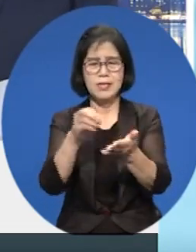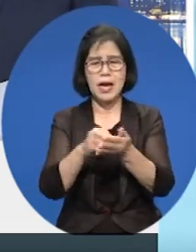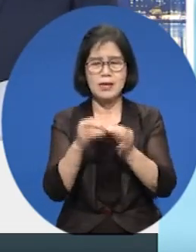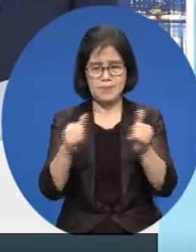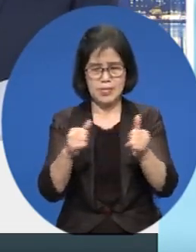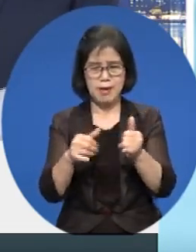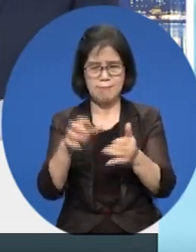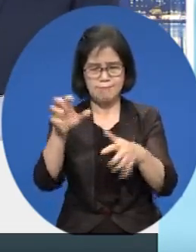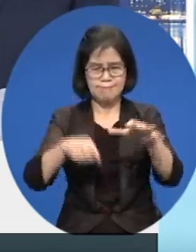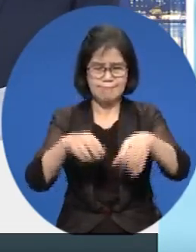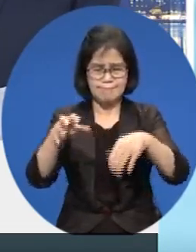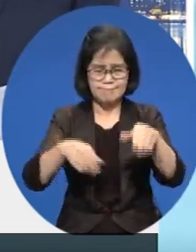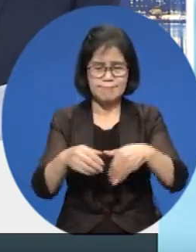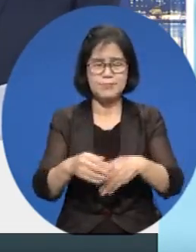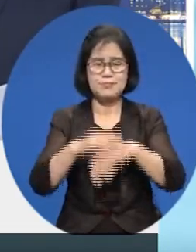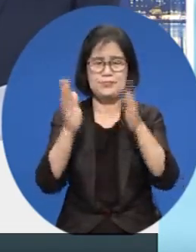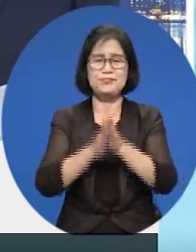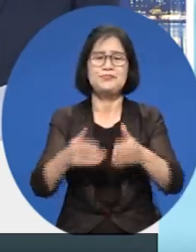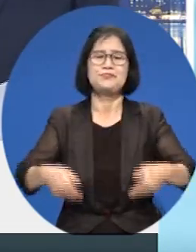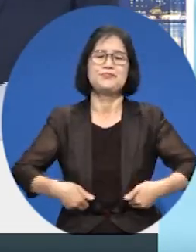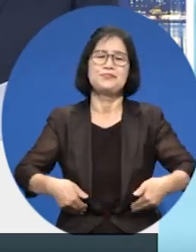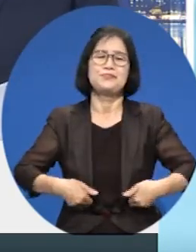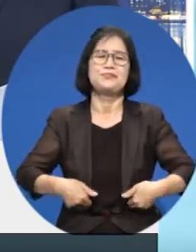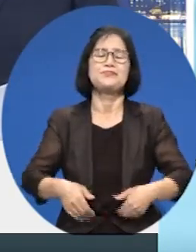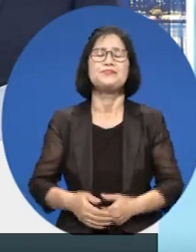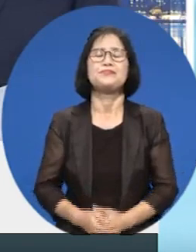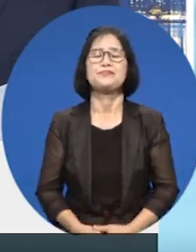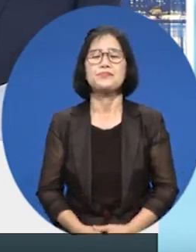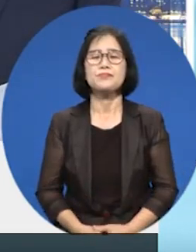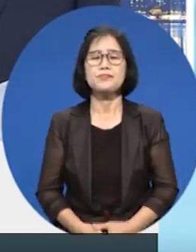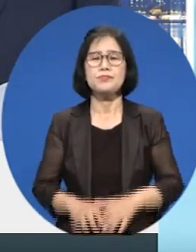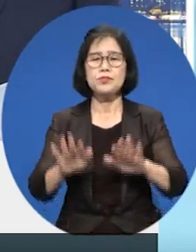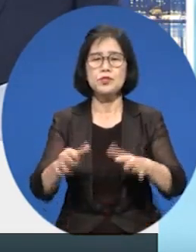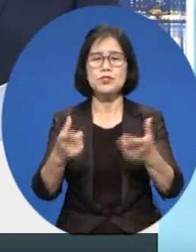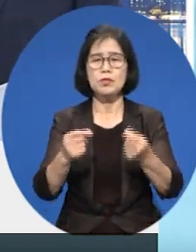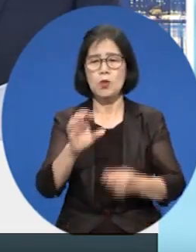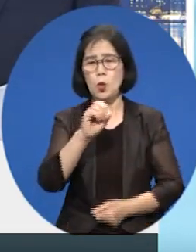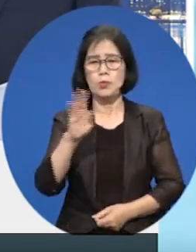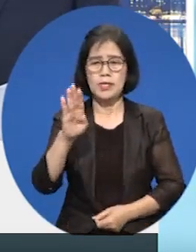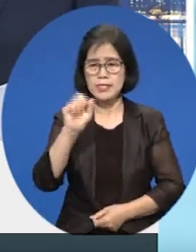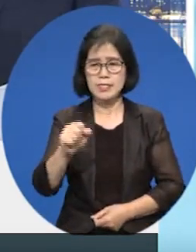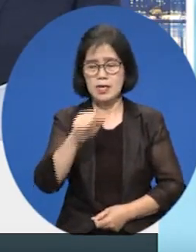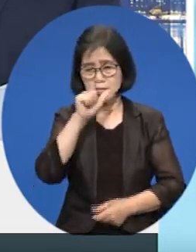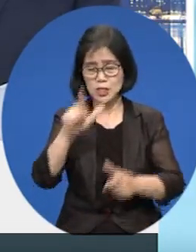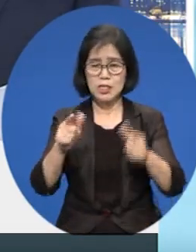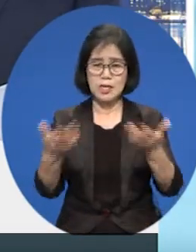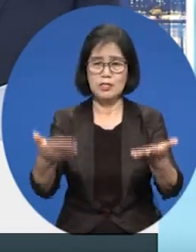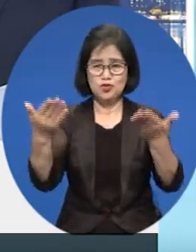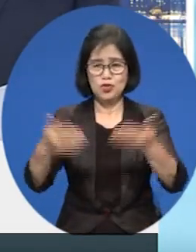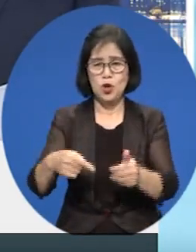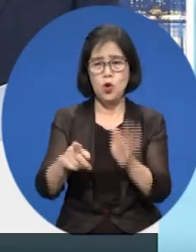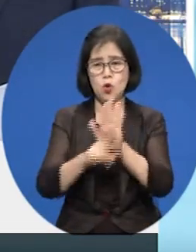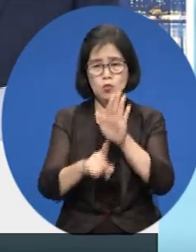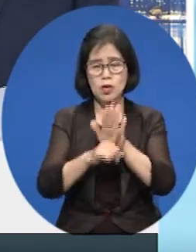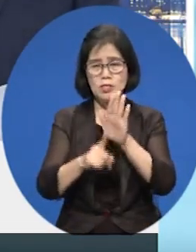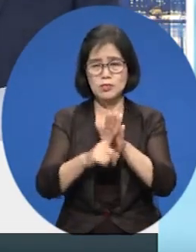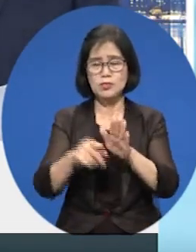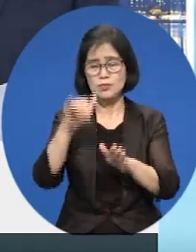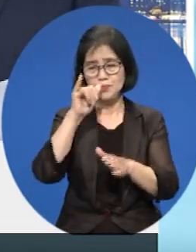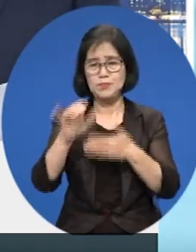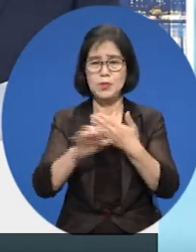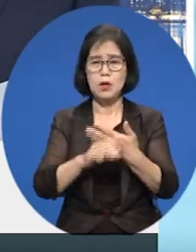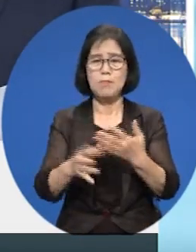확보 2 것이 절대적으로 필요하다 이런 생각을 합니다 그래서 오늘 처럼 obs 가 이렇게 기회를 주셔서 홍보할 수 있으면 더 많은